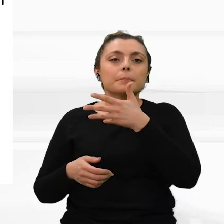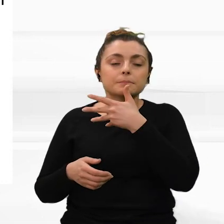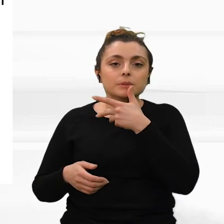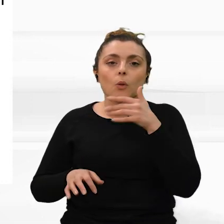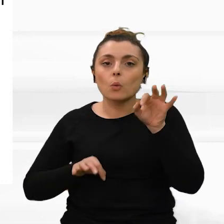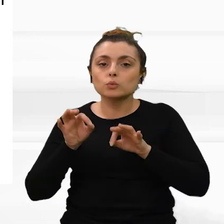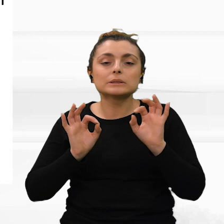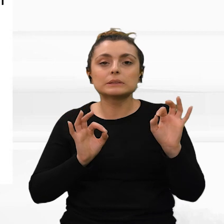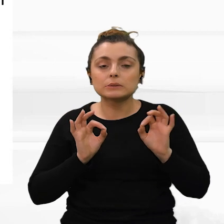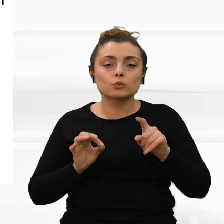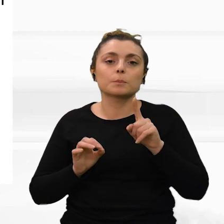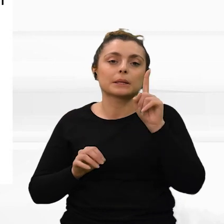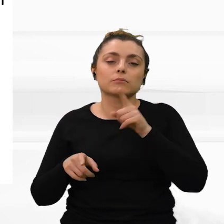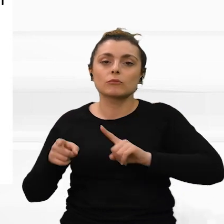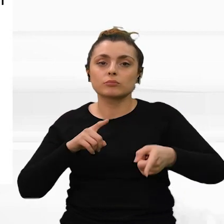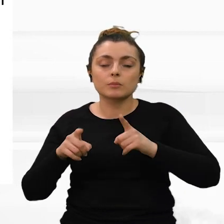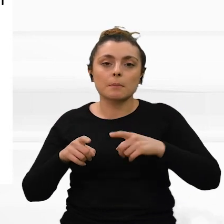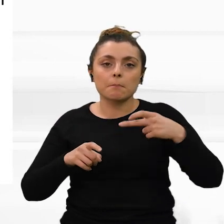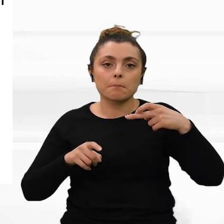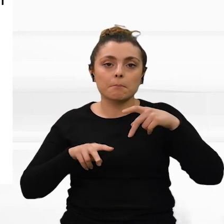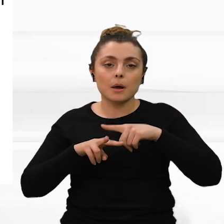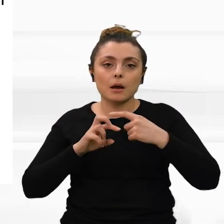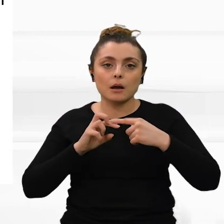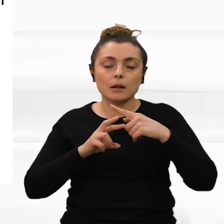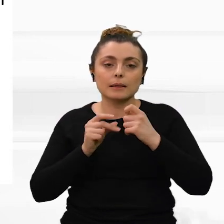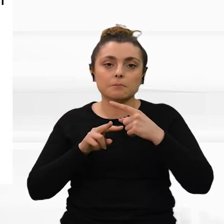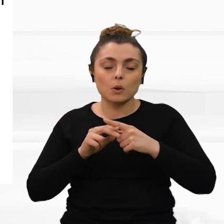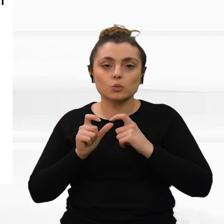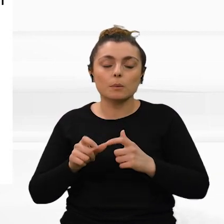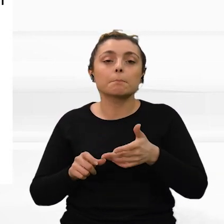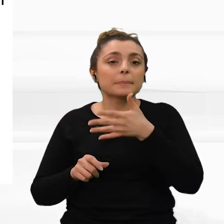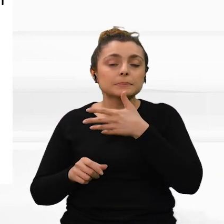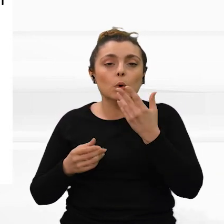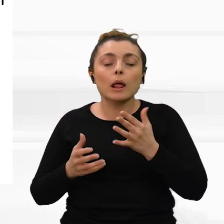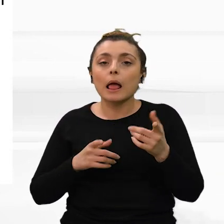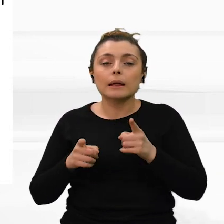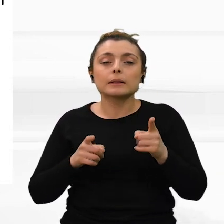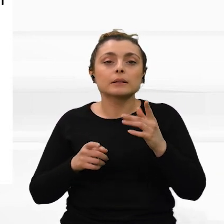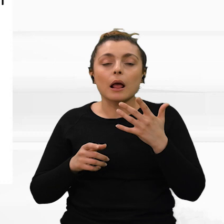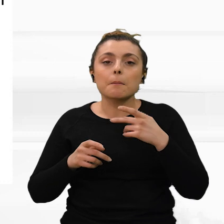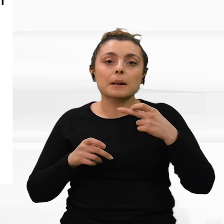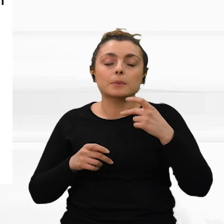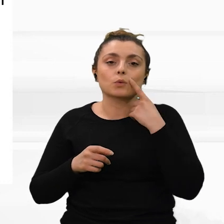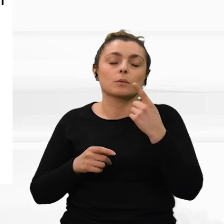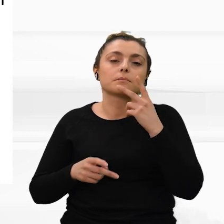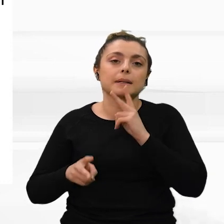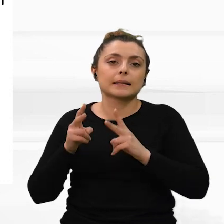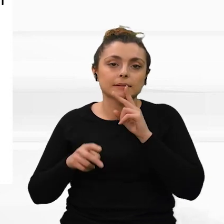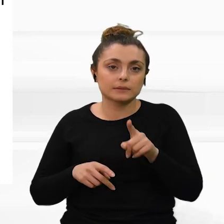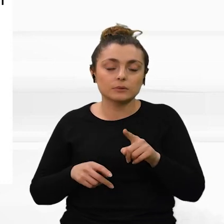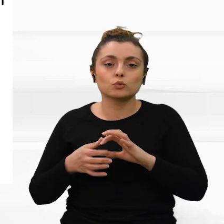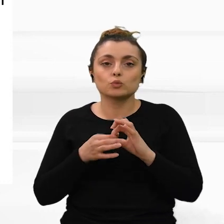bilimselliğin ölçüsü nedir bu bir yöntem Paradigma sorusudur yani Bilimsel olan hangi ölçüde ya da paradigmaya göre